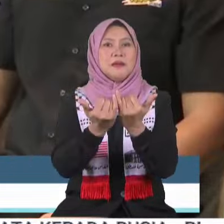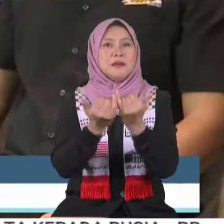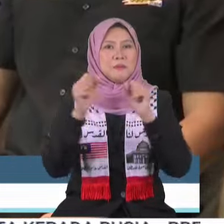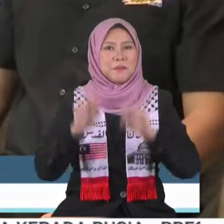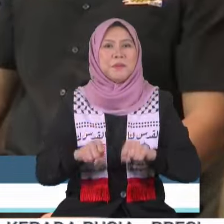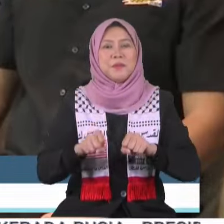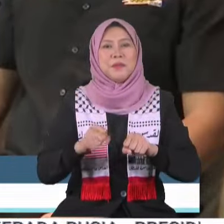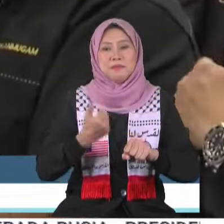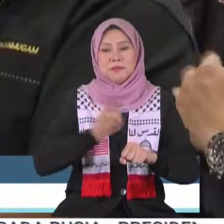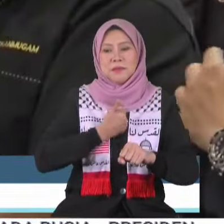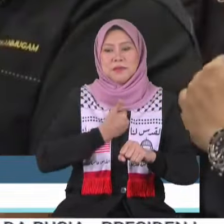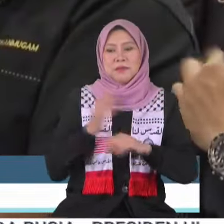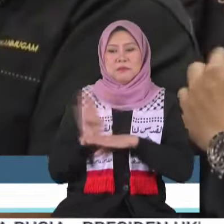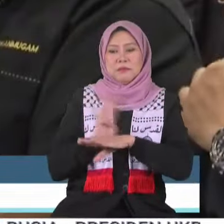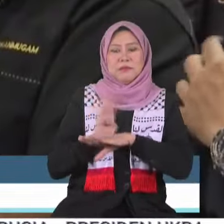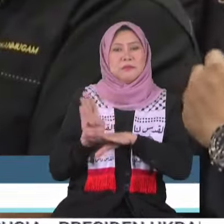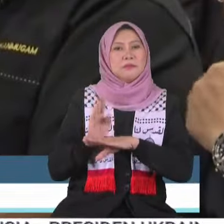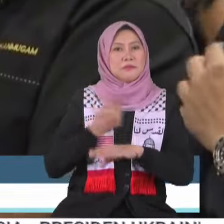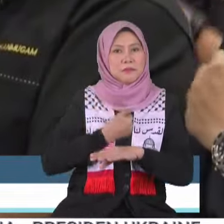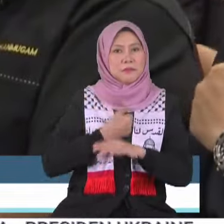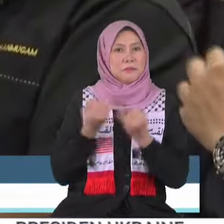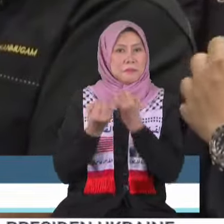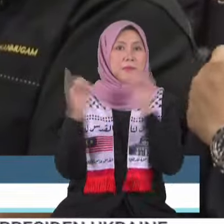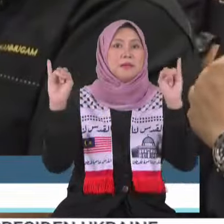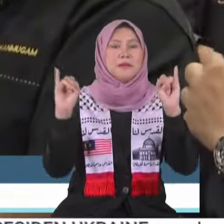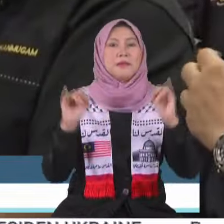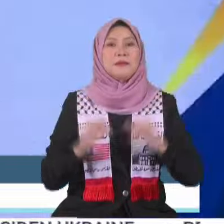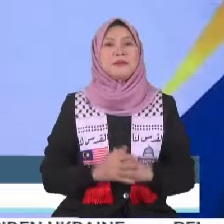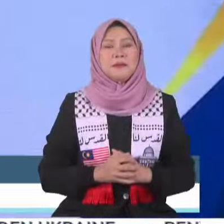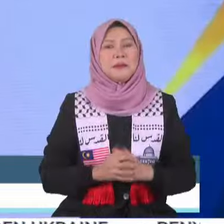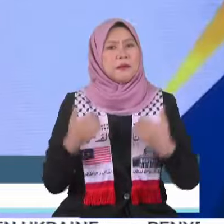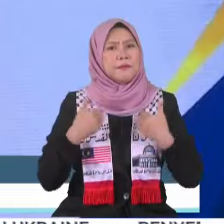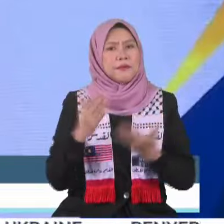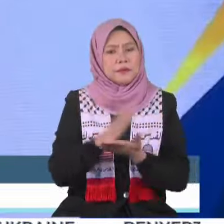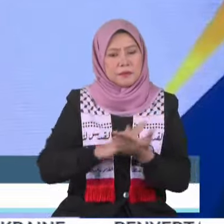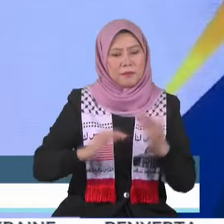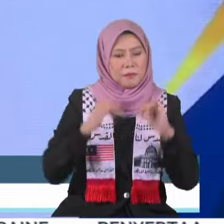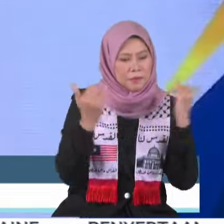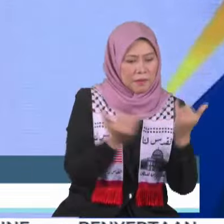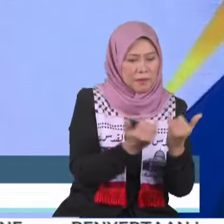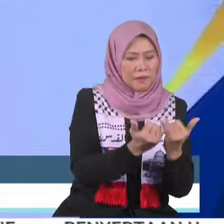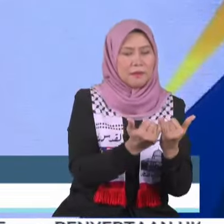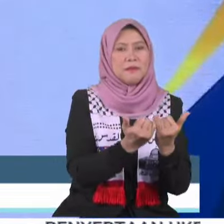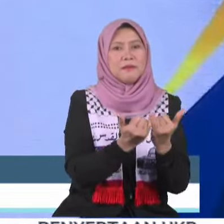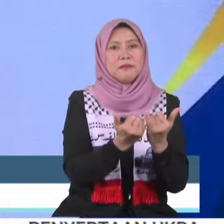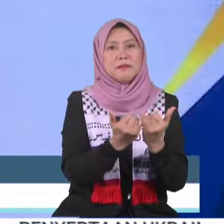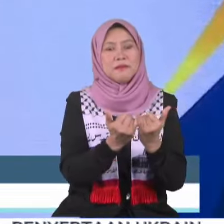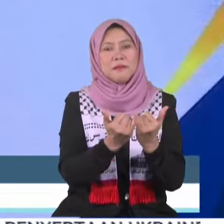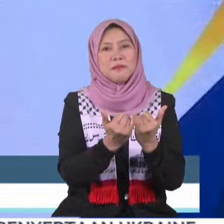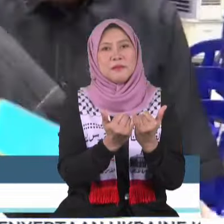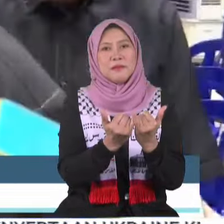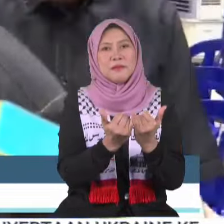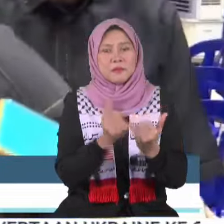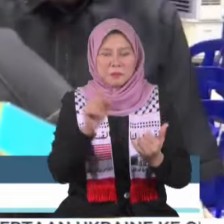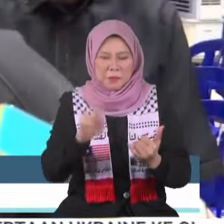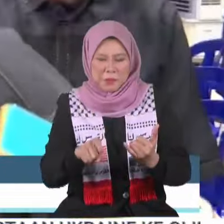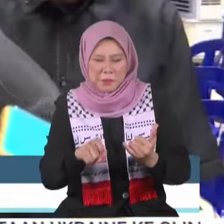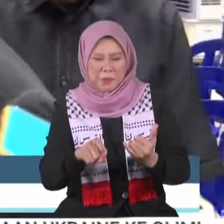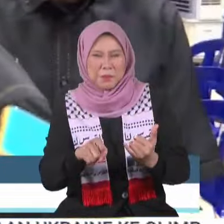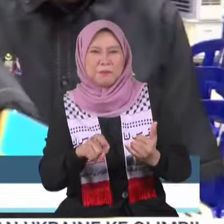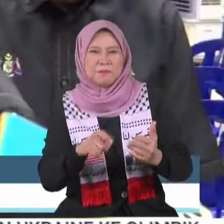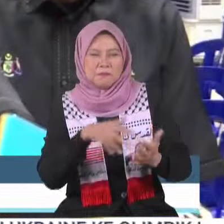berdiri di atas kakinya sendiri. Dalam saringan yang kita buat, kita dapati ada beberapa syarikat anak syarikat yang perlu diberikan untuk